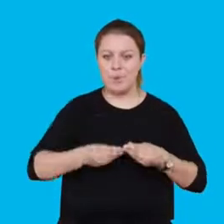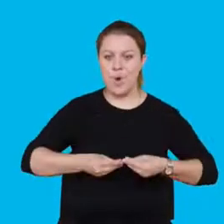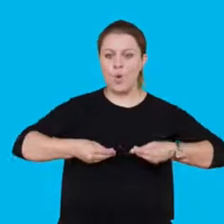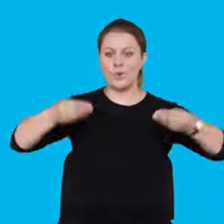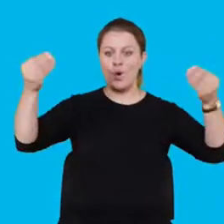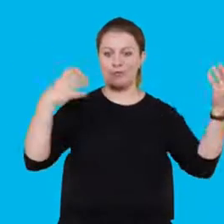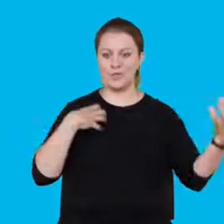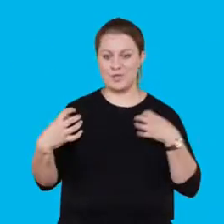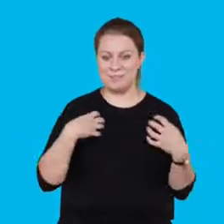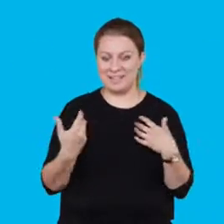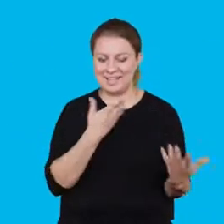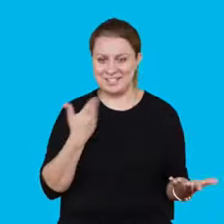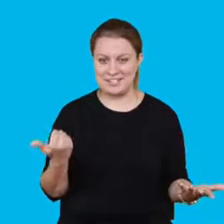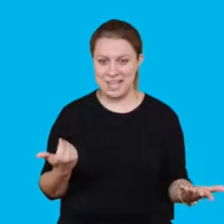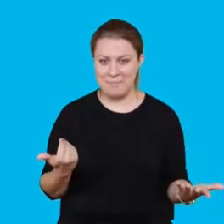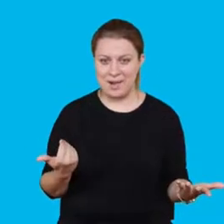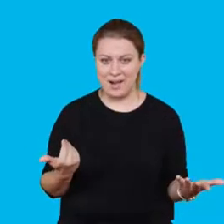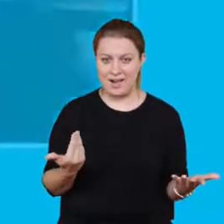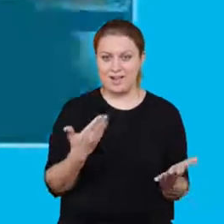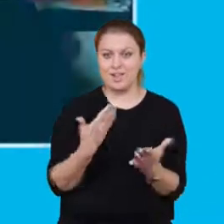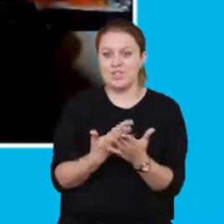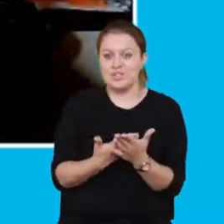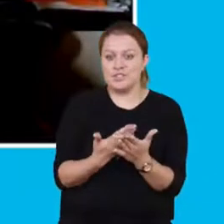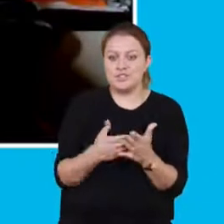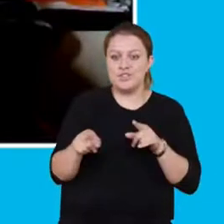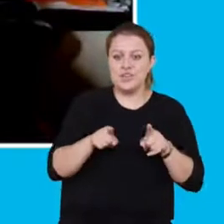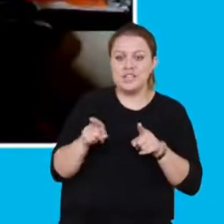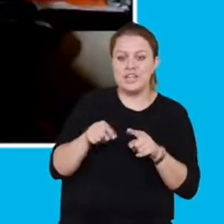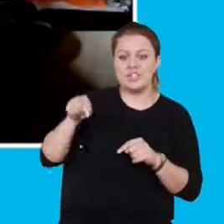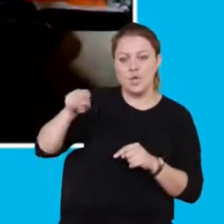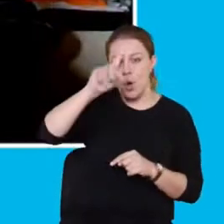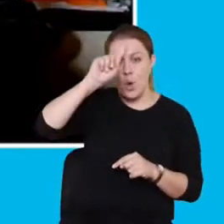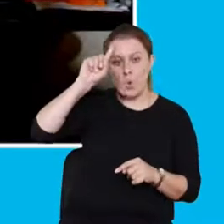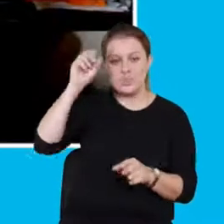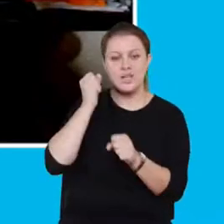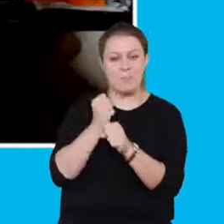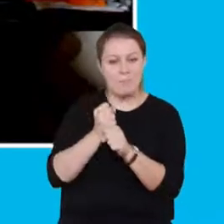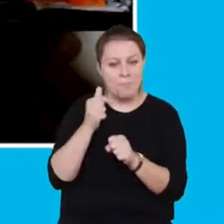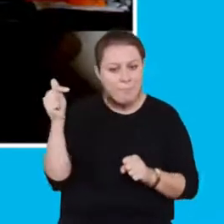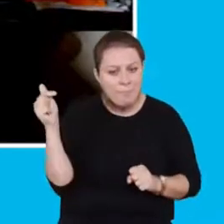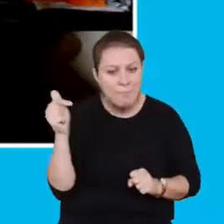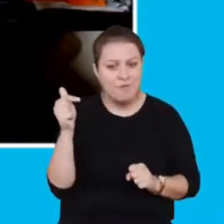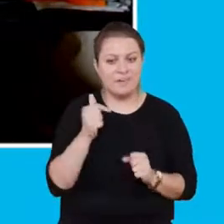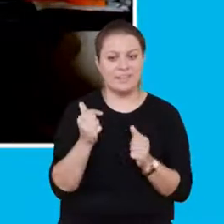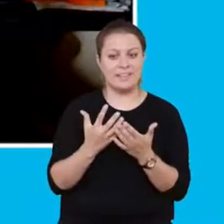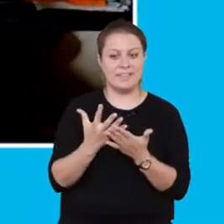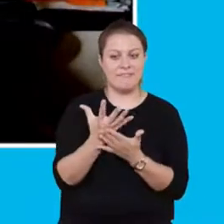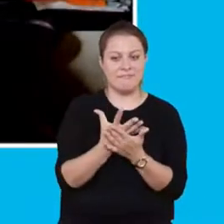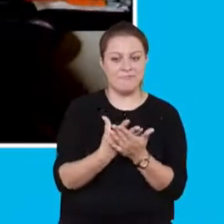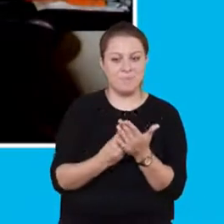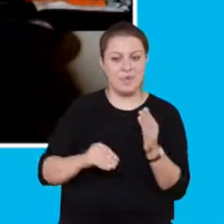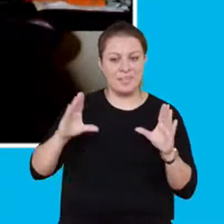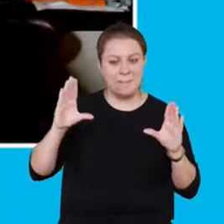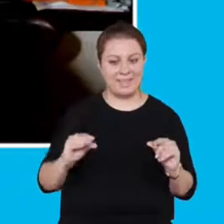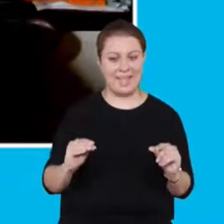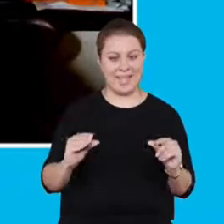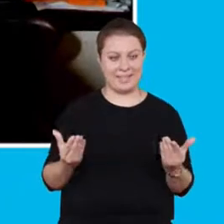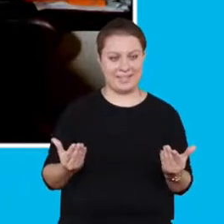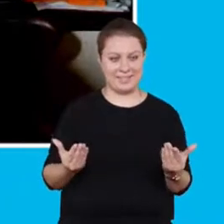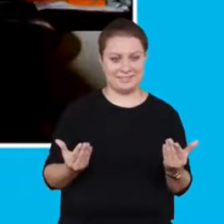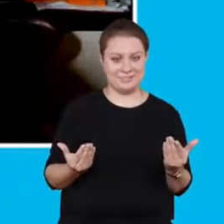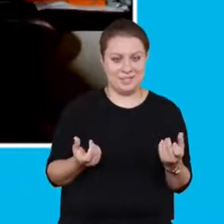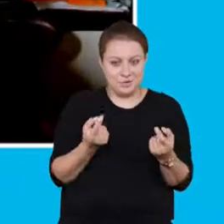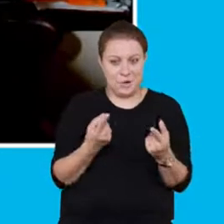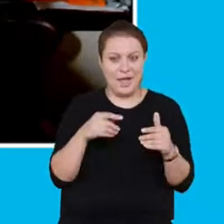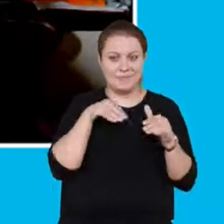wytwarzać odpowiednią ilość kapitału, bo on ma być reinwestowany, a jak się wszystko rozda robotnikom, to jaka z tego korzyść? Oni mniej więcej